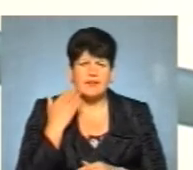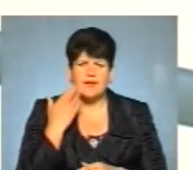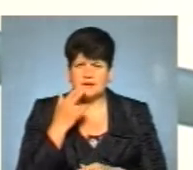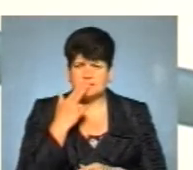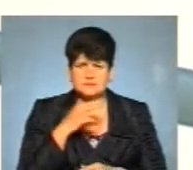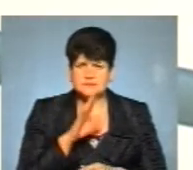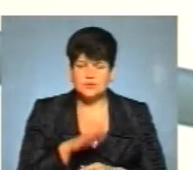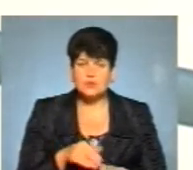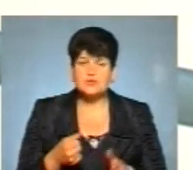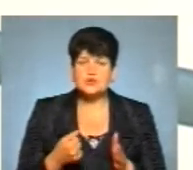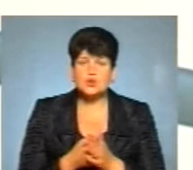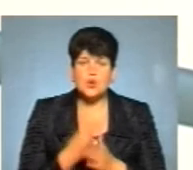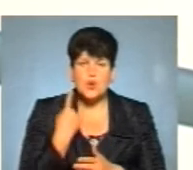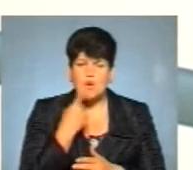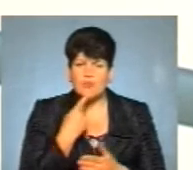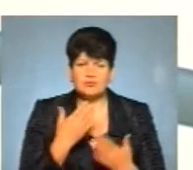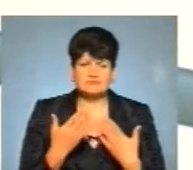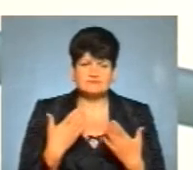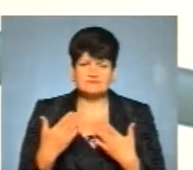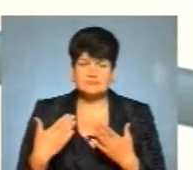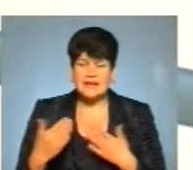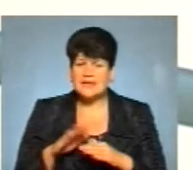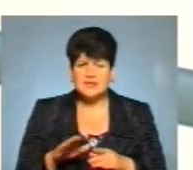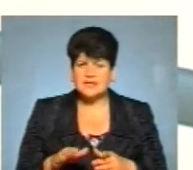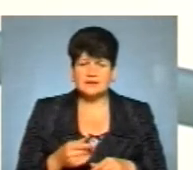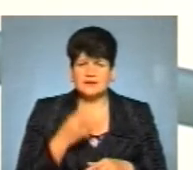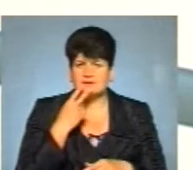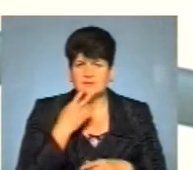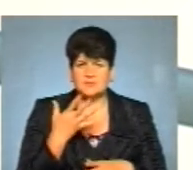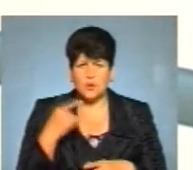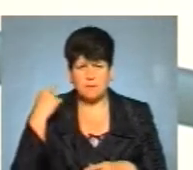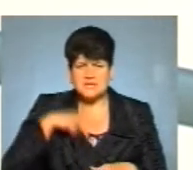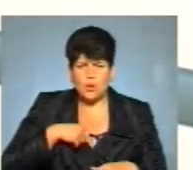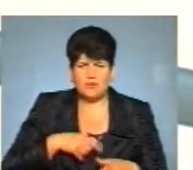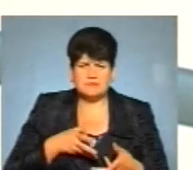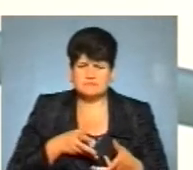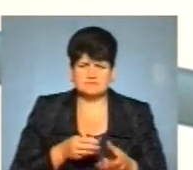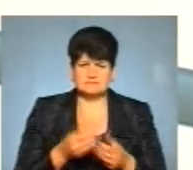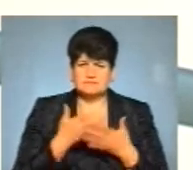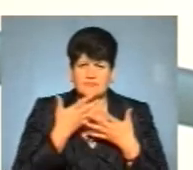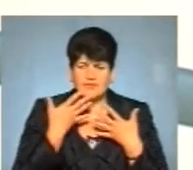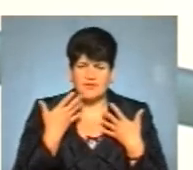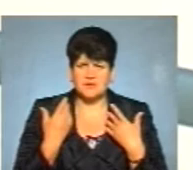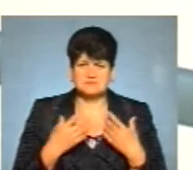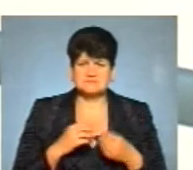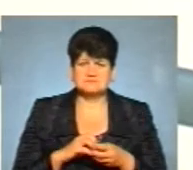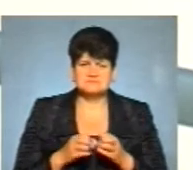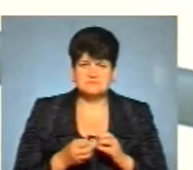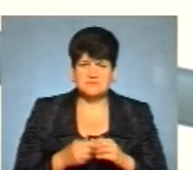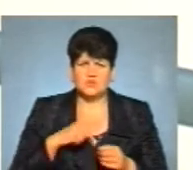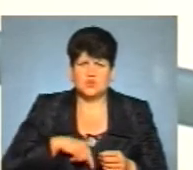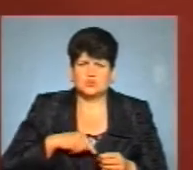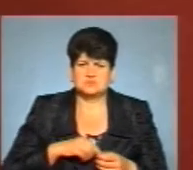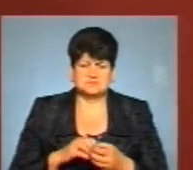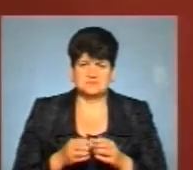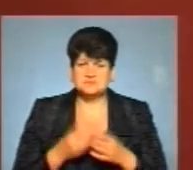адаптовуються до мовного середовища. Діти насправді не зазнають психологічного тиску, ніякого там дисонансу, якогось такого внутрішнього.